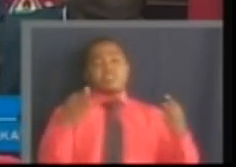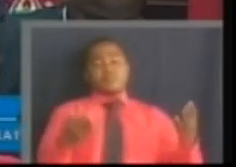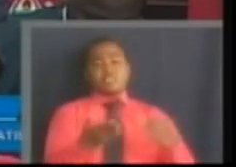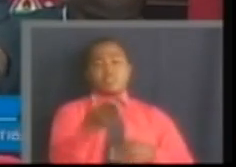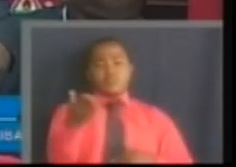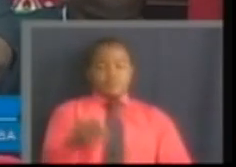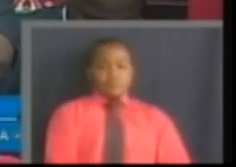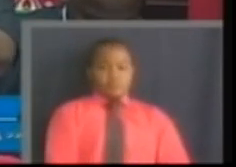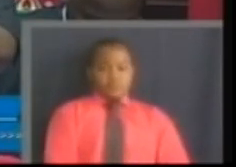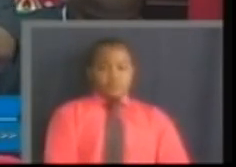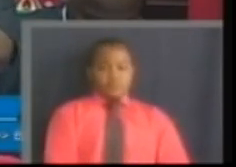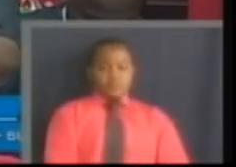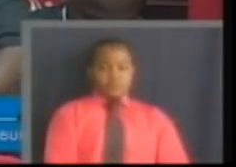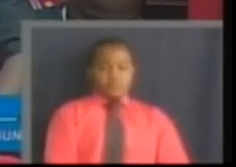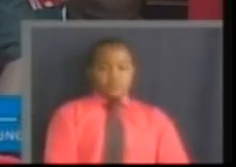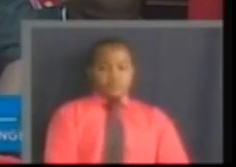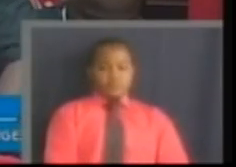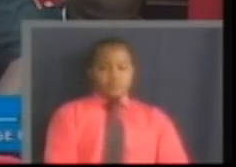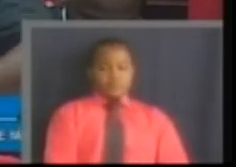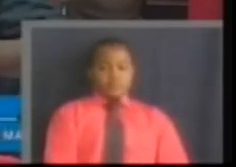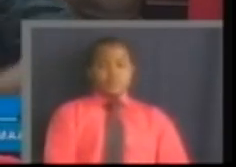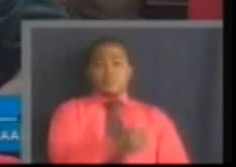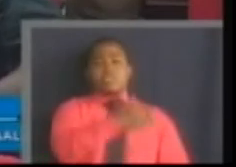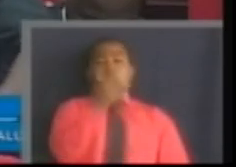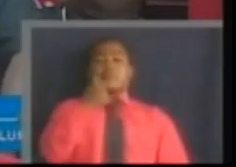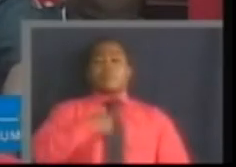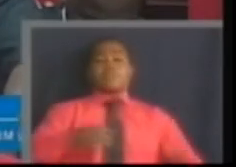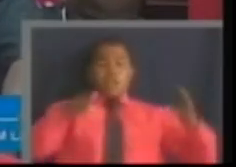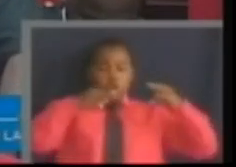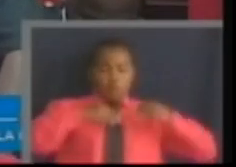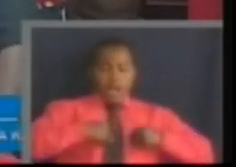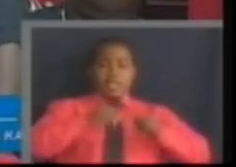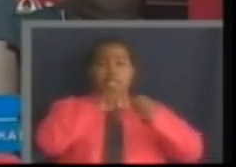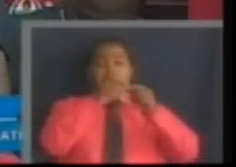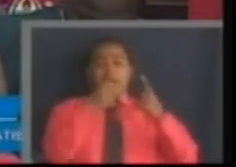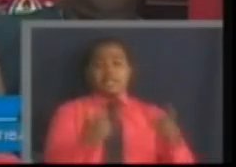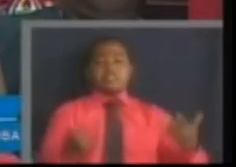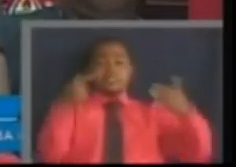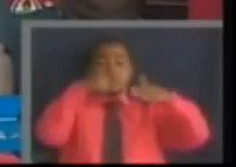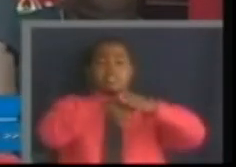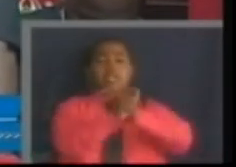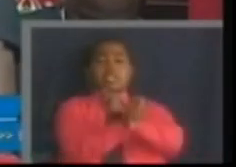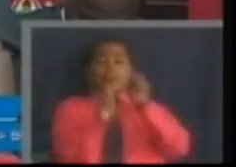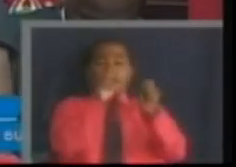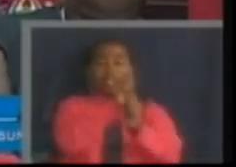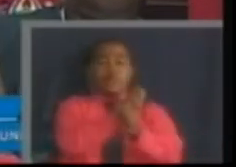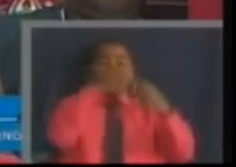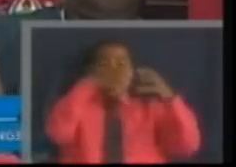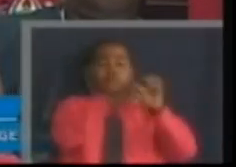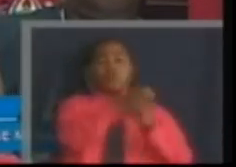Jambo jingine ni swala ambalo mimi naunga mkono hili, lakini nije kwenye marekebisho ya kifungu cha 32B